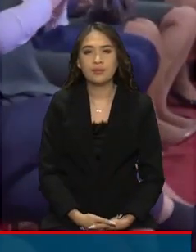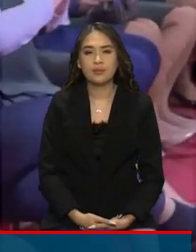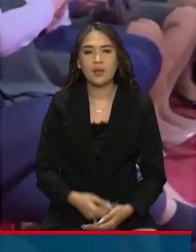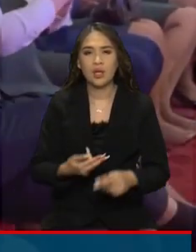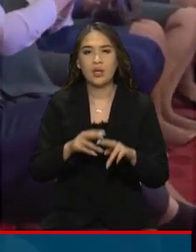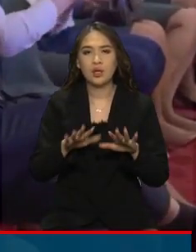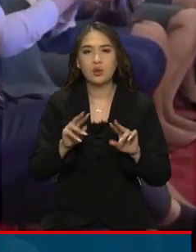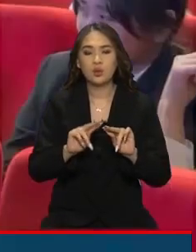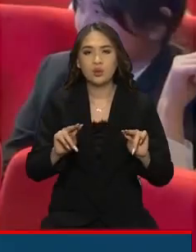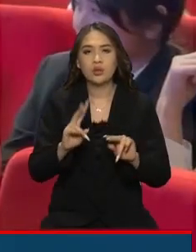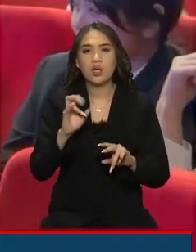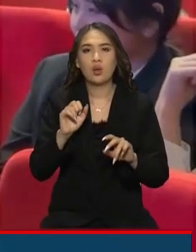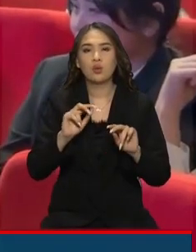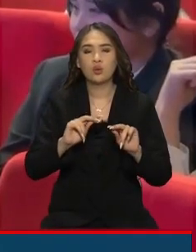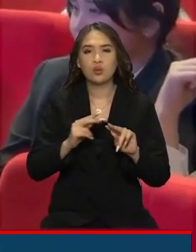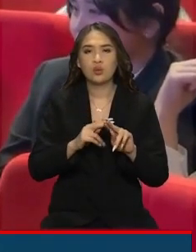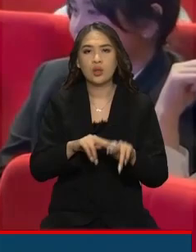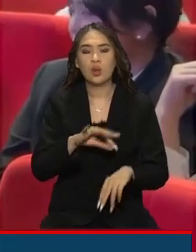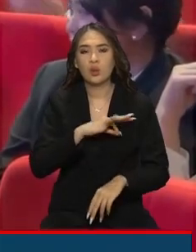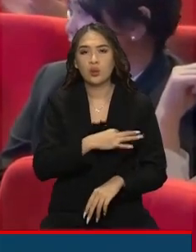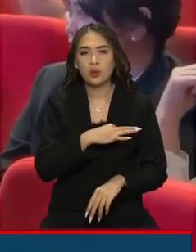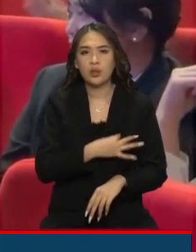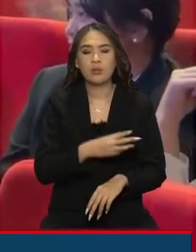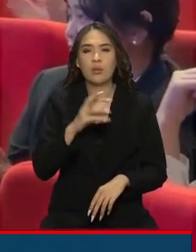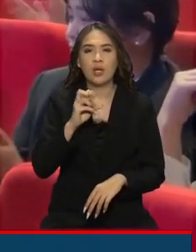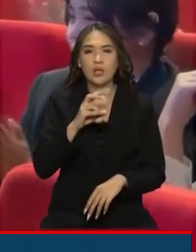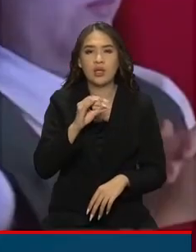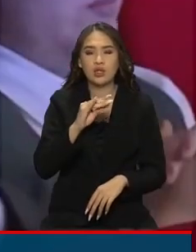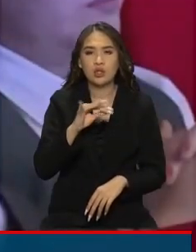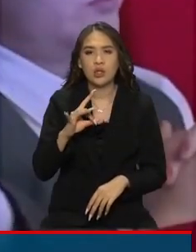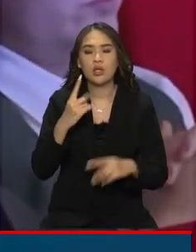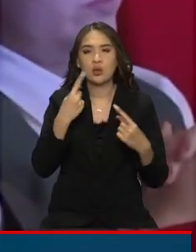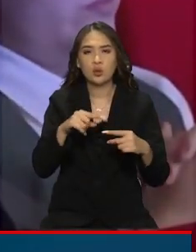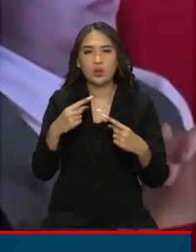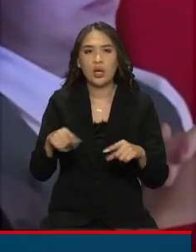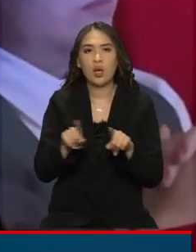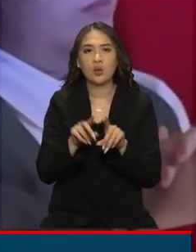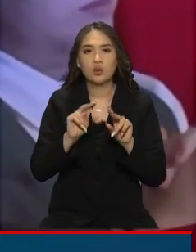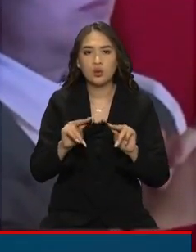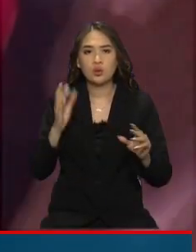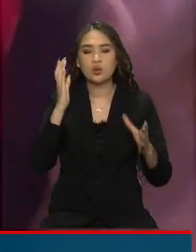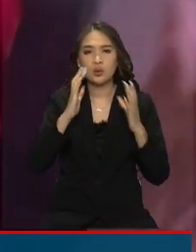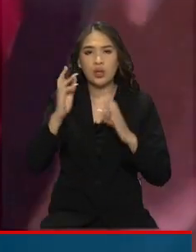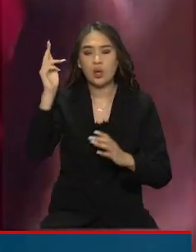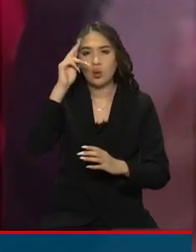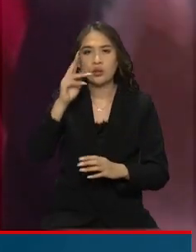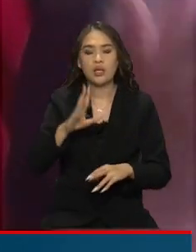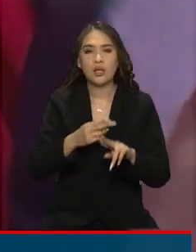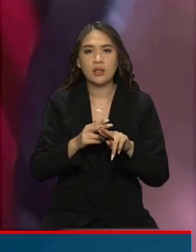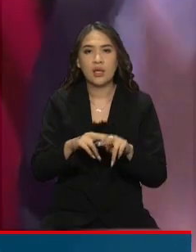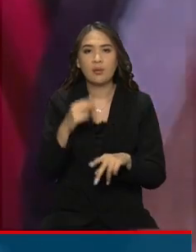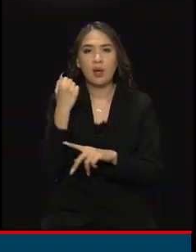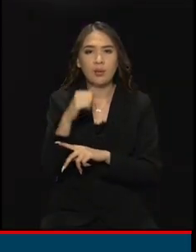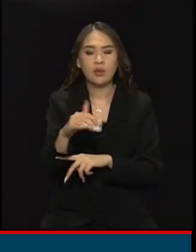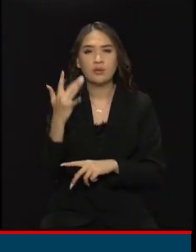Здесь обучают на учителей, юристов, менеджеров, артистов и другим специальностям. Педагоги и студенты колледжа являются неоднократными